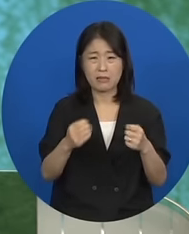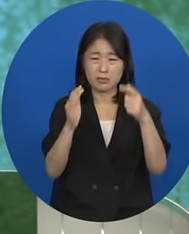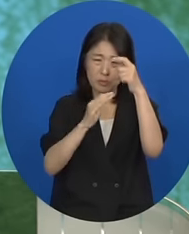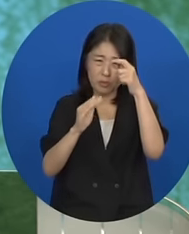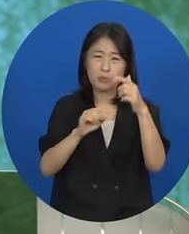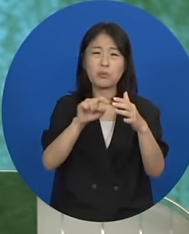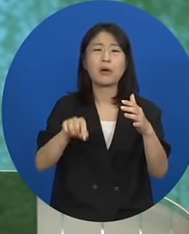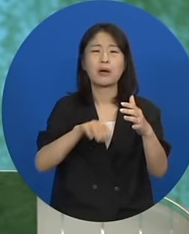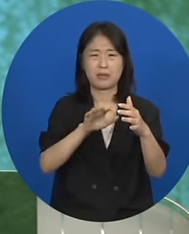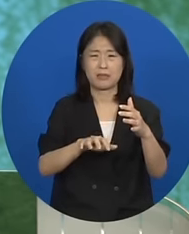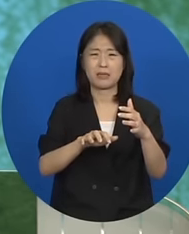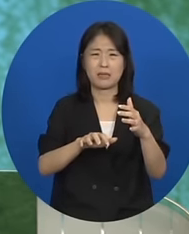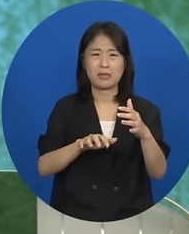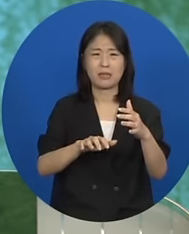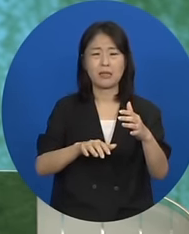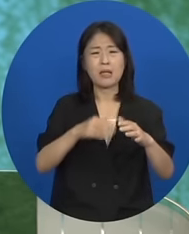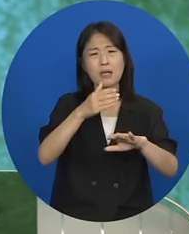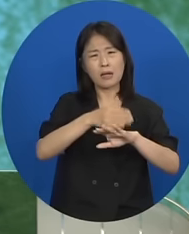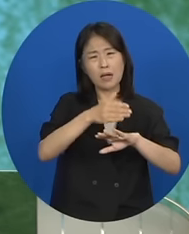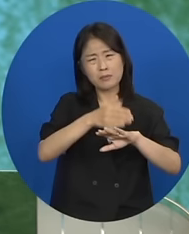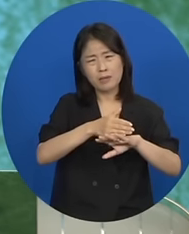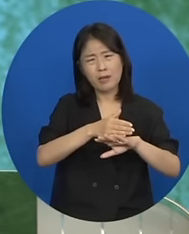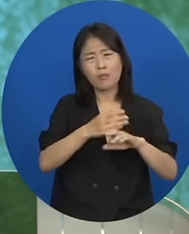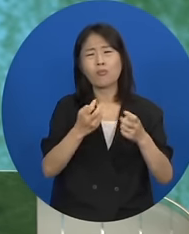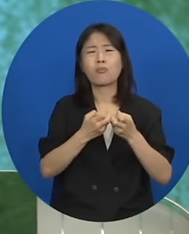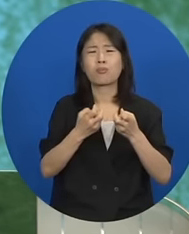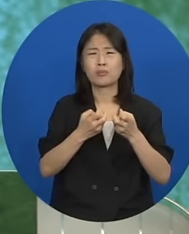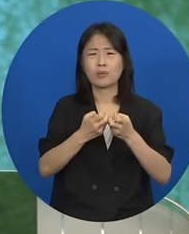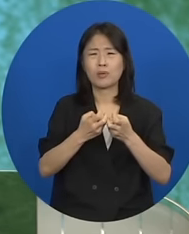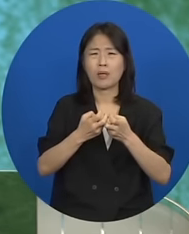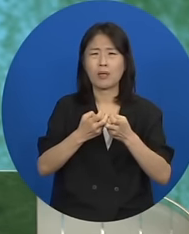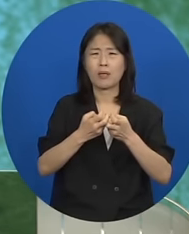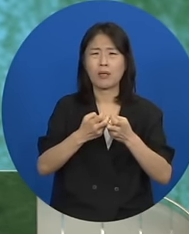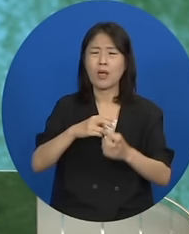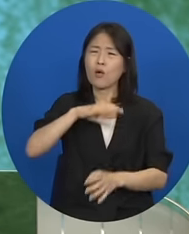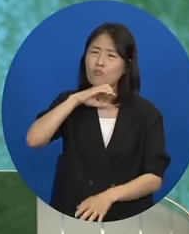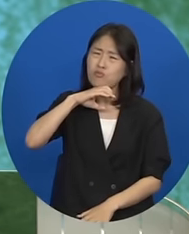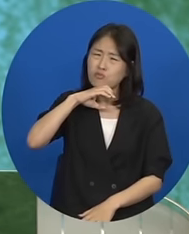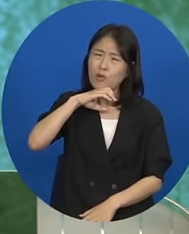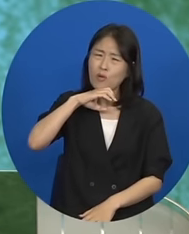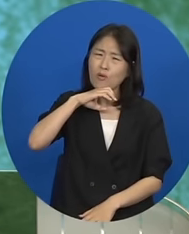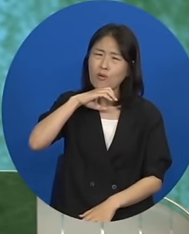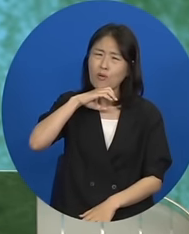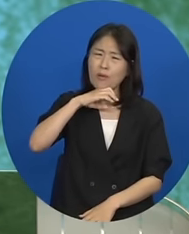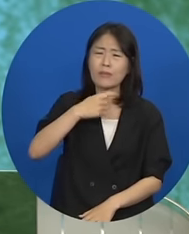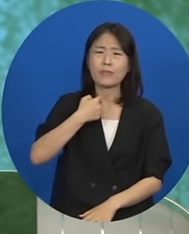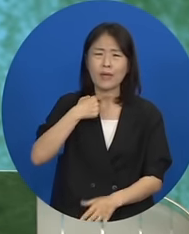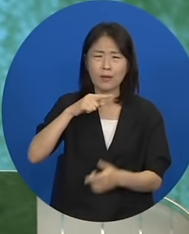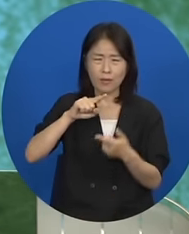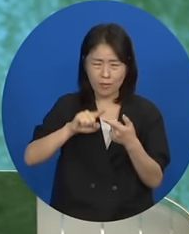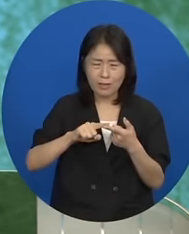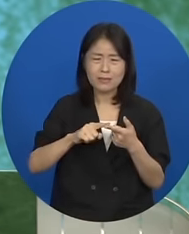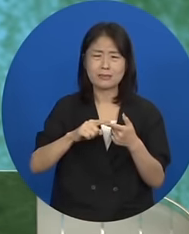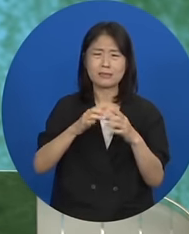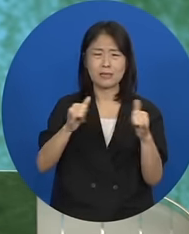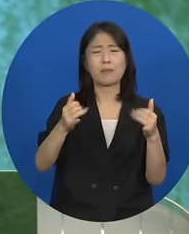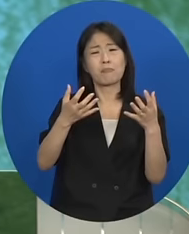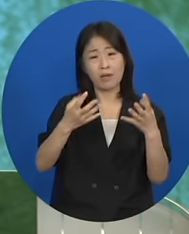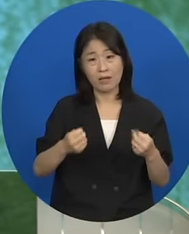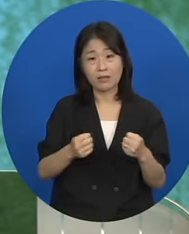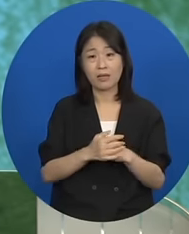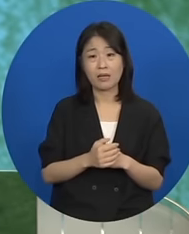도무지 감사할 수 없고 정말 원으로만 가득찰 수 있는 그 인생 그런 상황에 계신 분이 계셨습니다 근데 그분이